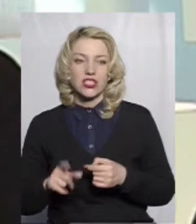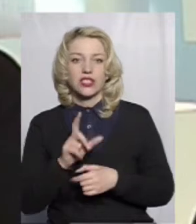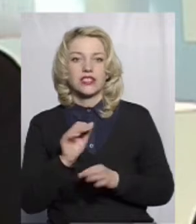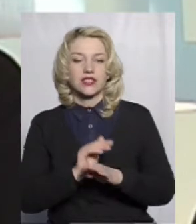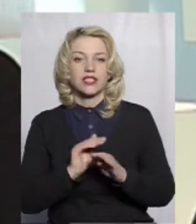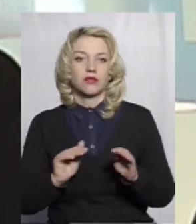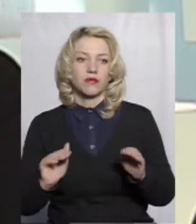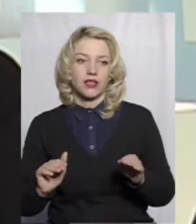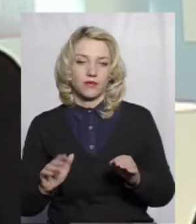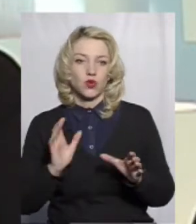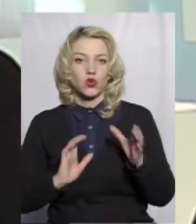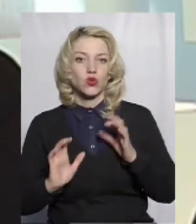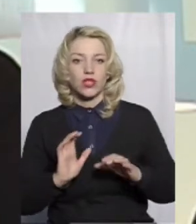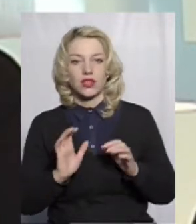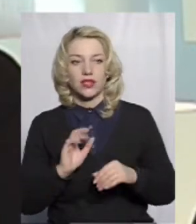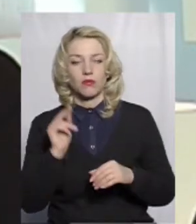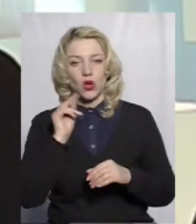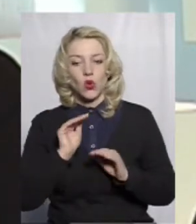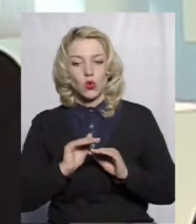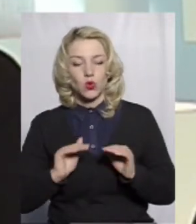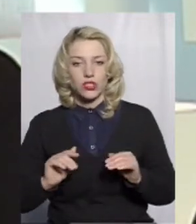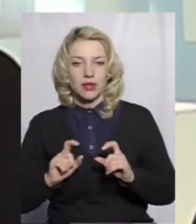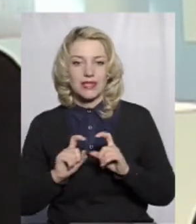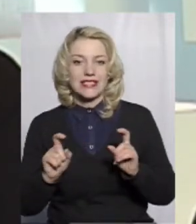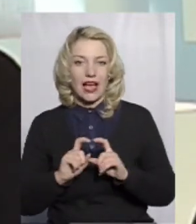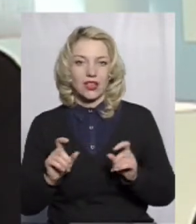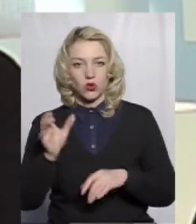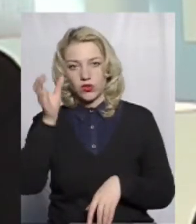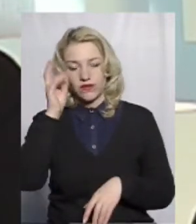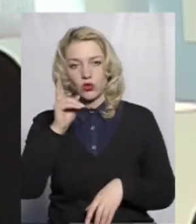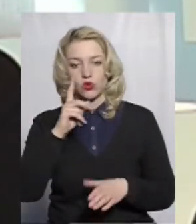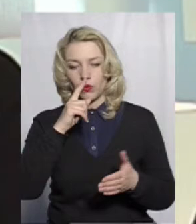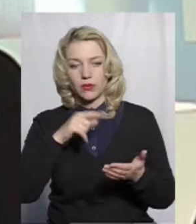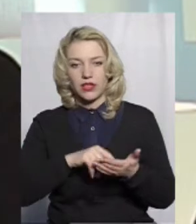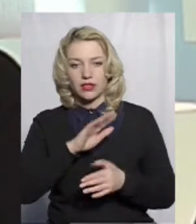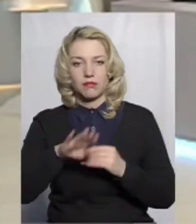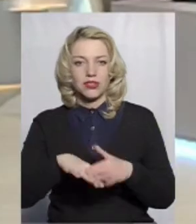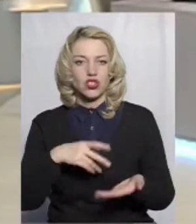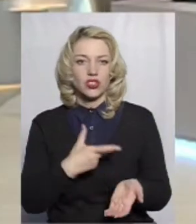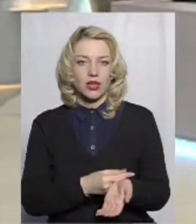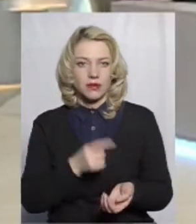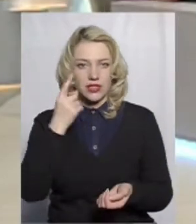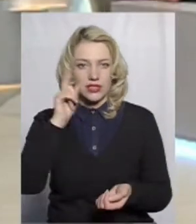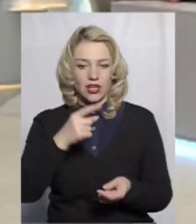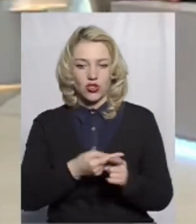дітьми, студентами, учнями закладів освіти, які підлягають такого роду щеплення, знаючи